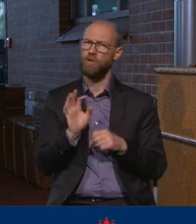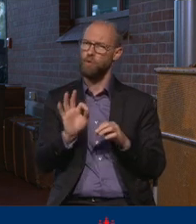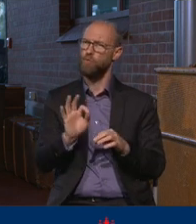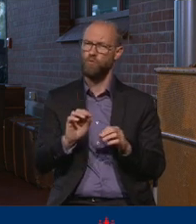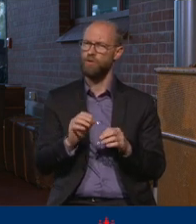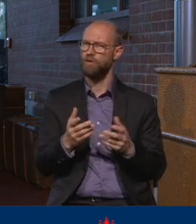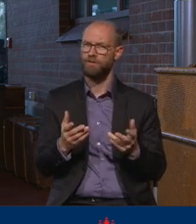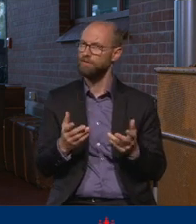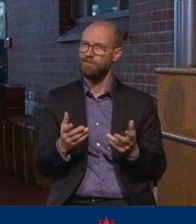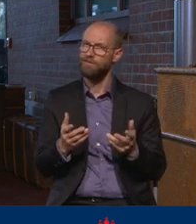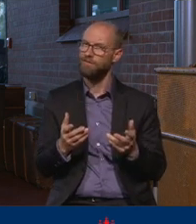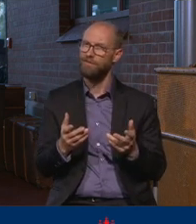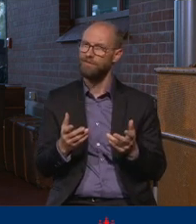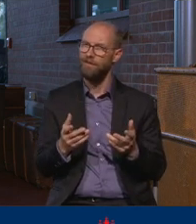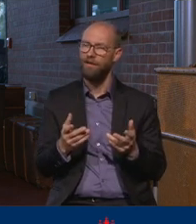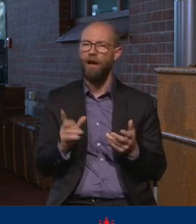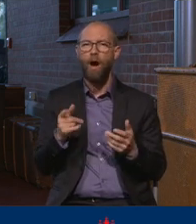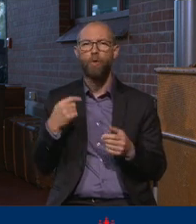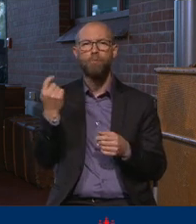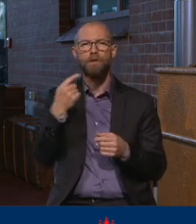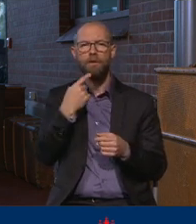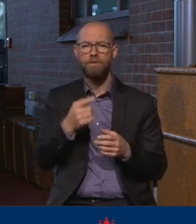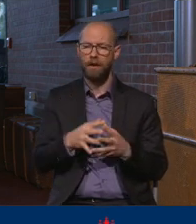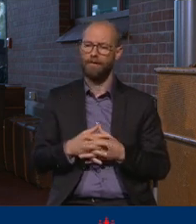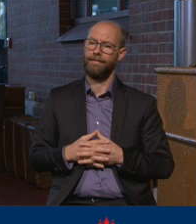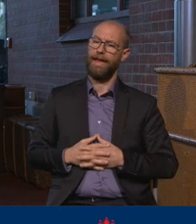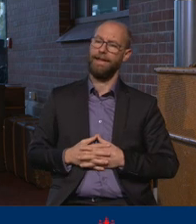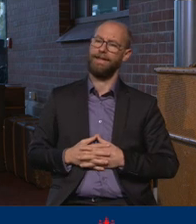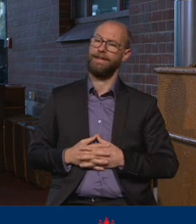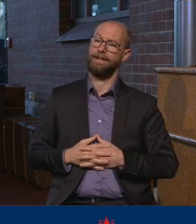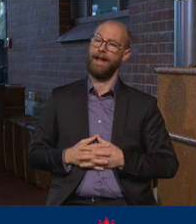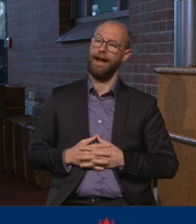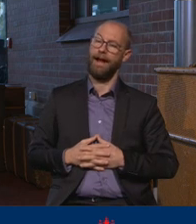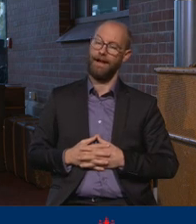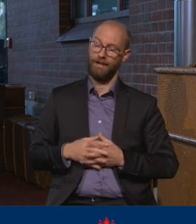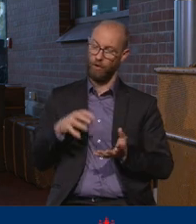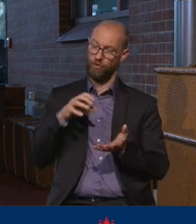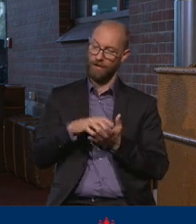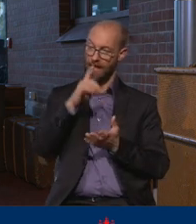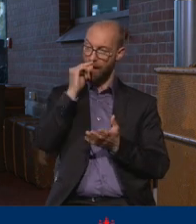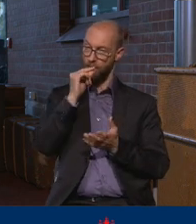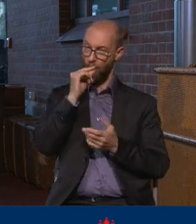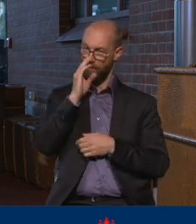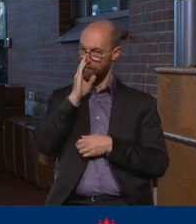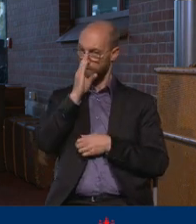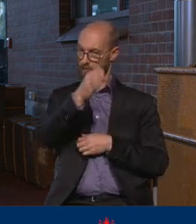ich finde es auch hier vermessen zu sagen dieses einfallstor in die stadt wo wir über 100.000 fahrbeziehungen haben das